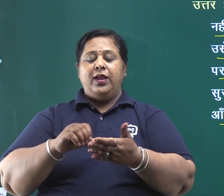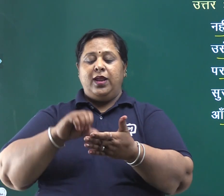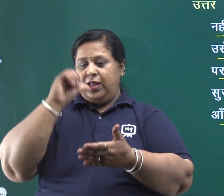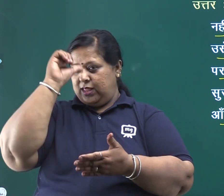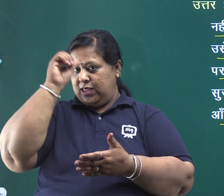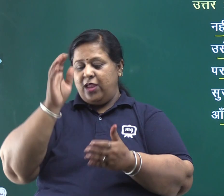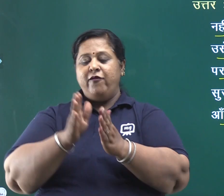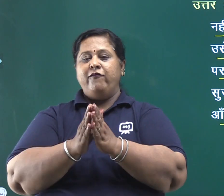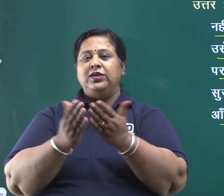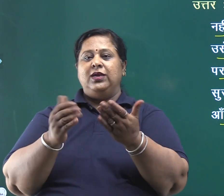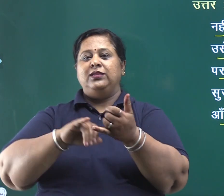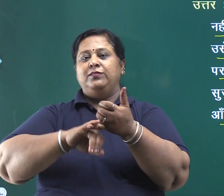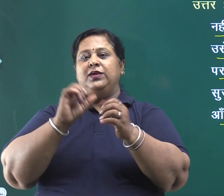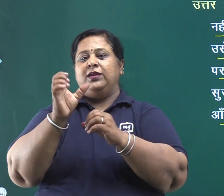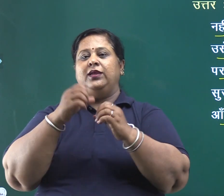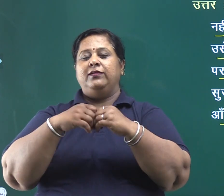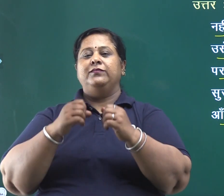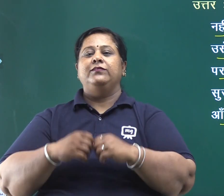की